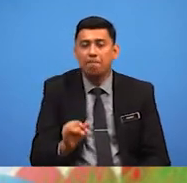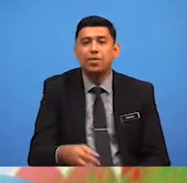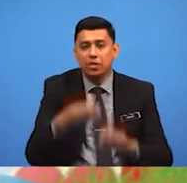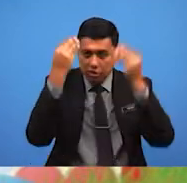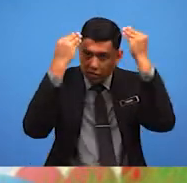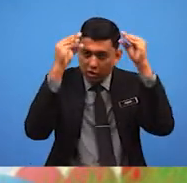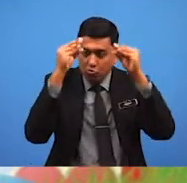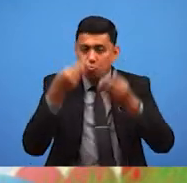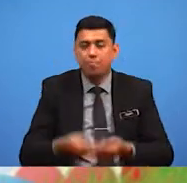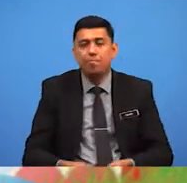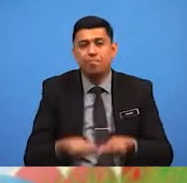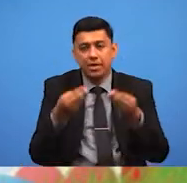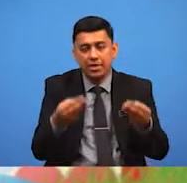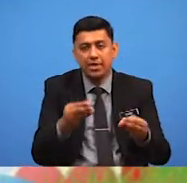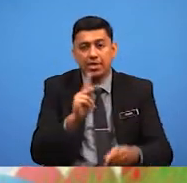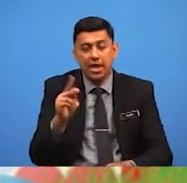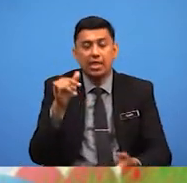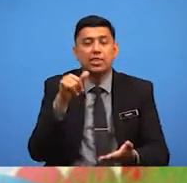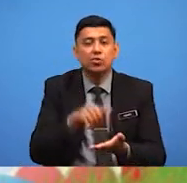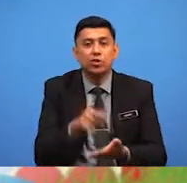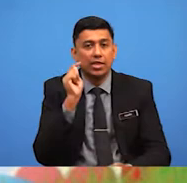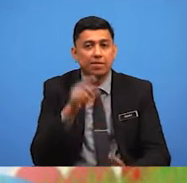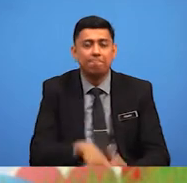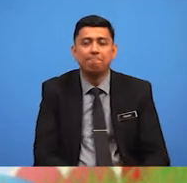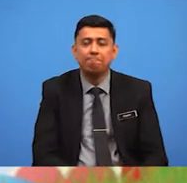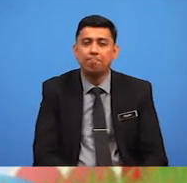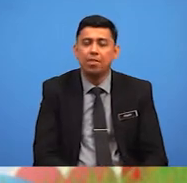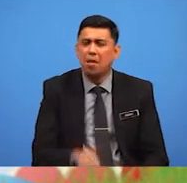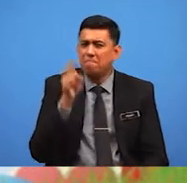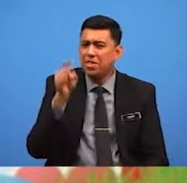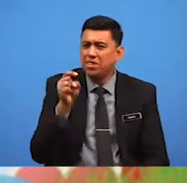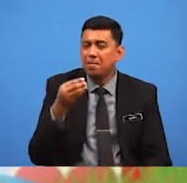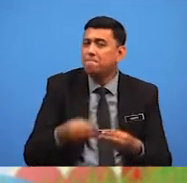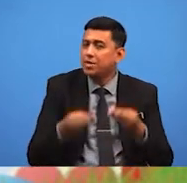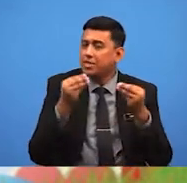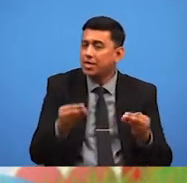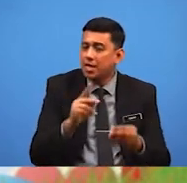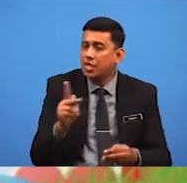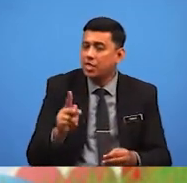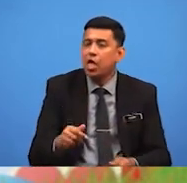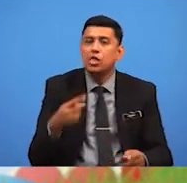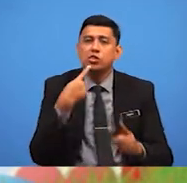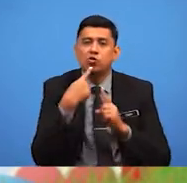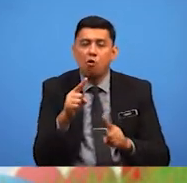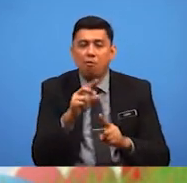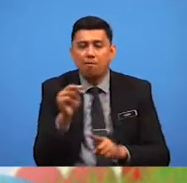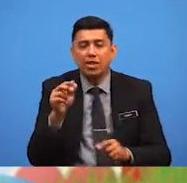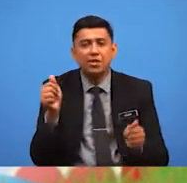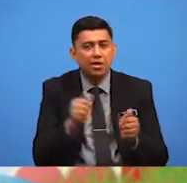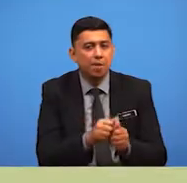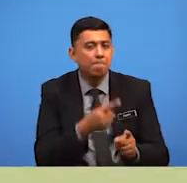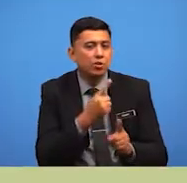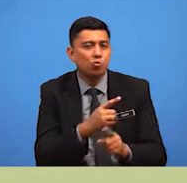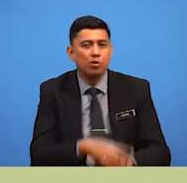tadi. Ingat ya, murid mestilah memberikan jawapan yang relevan dengan soalan